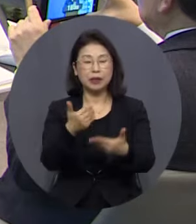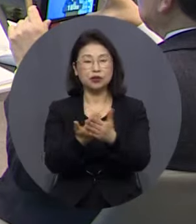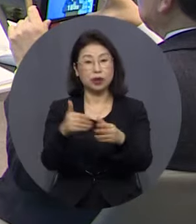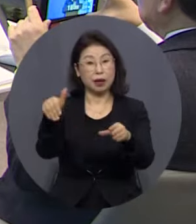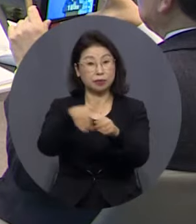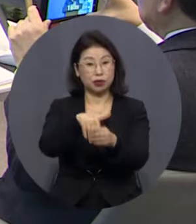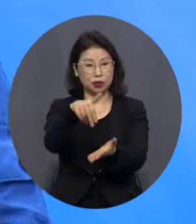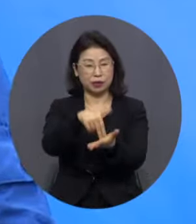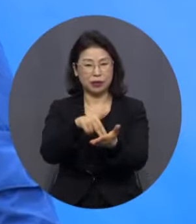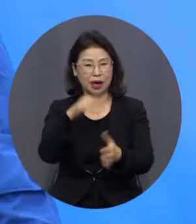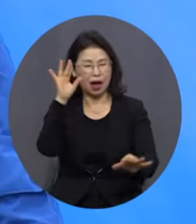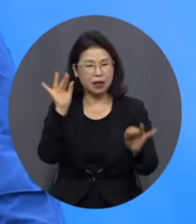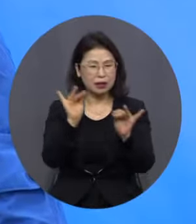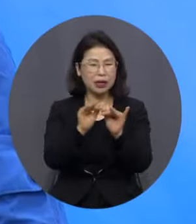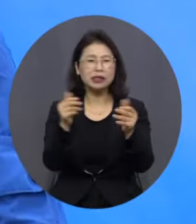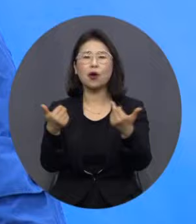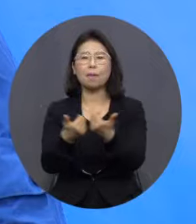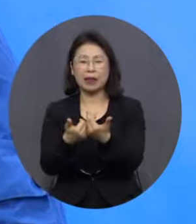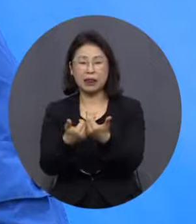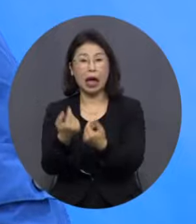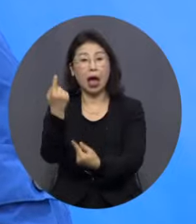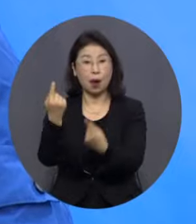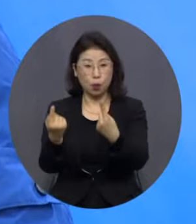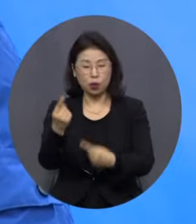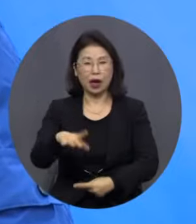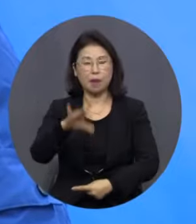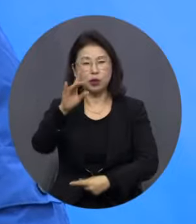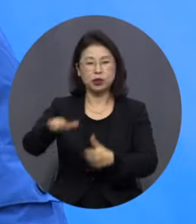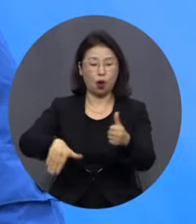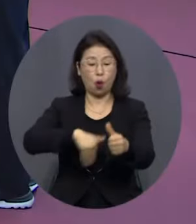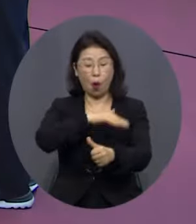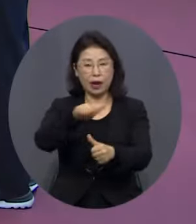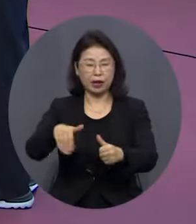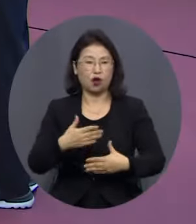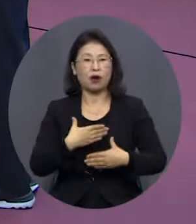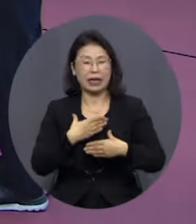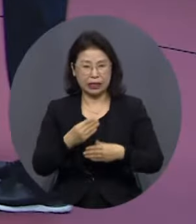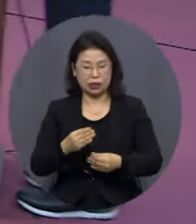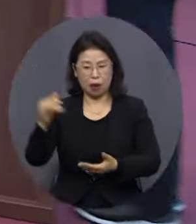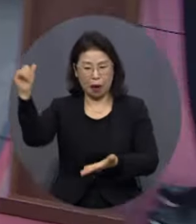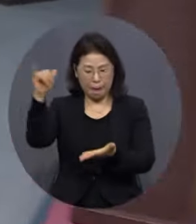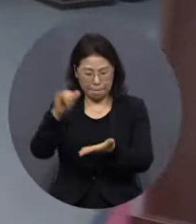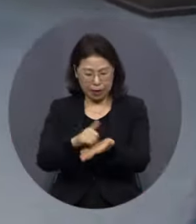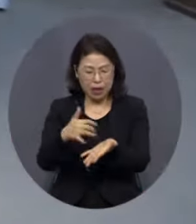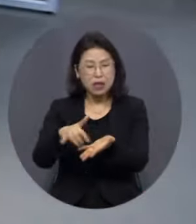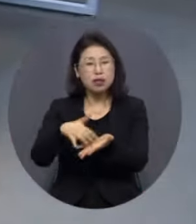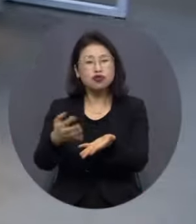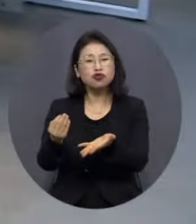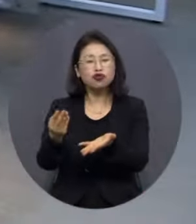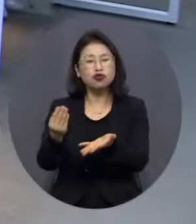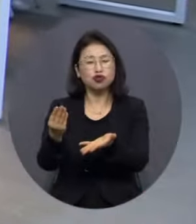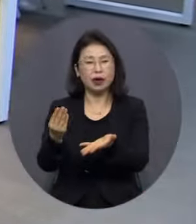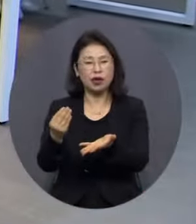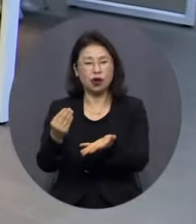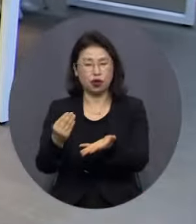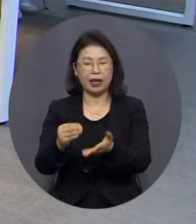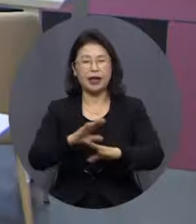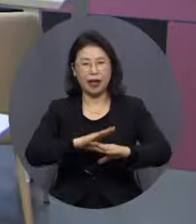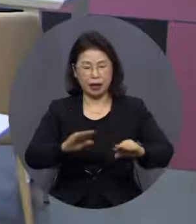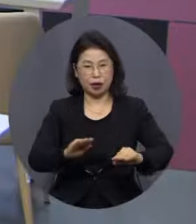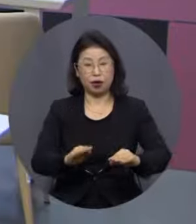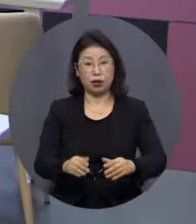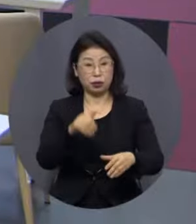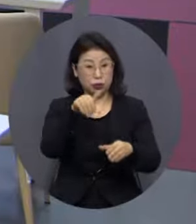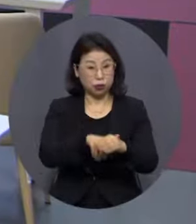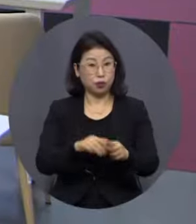후보는 반을 떠나 환경과 안전 수용 능력에 대한 우려를 해소해야 한다며 주민투표와 공론